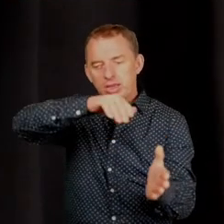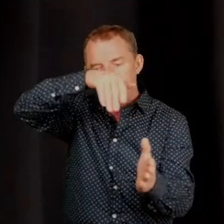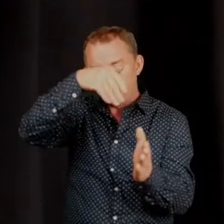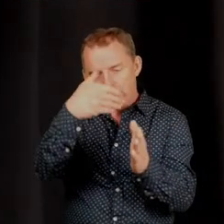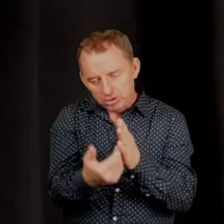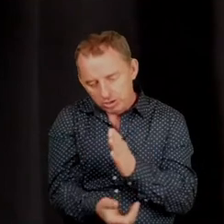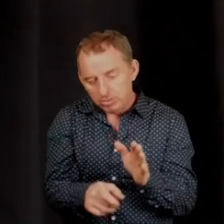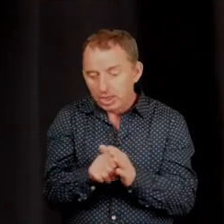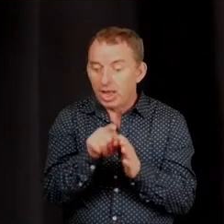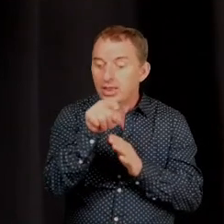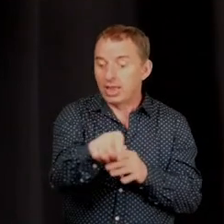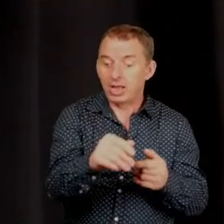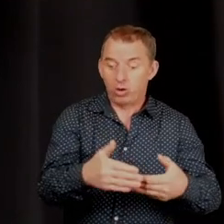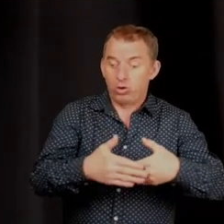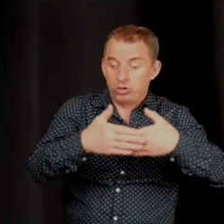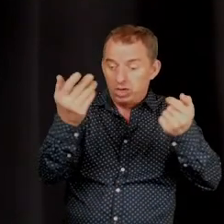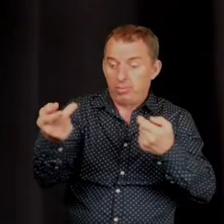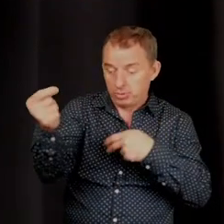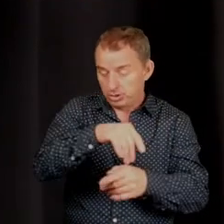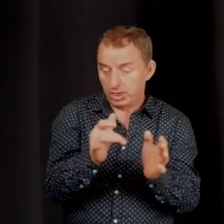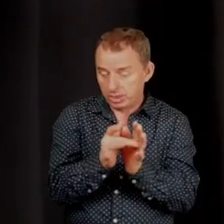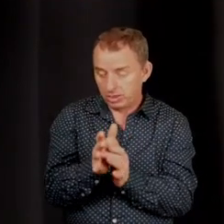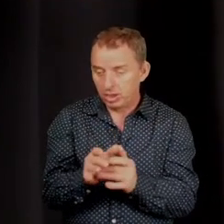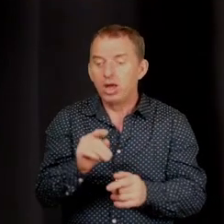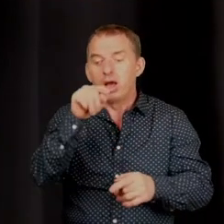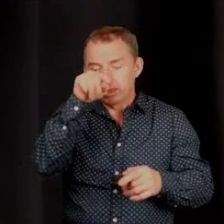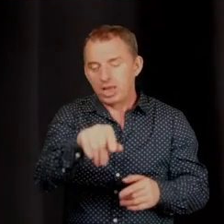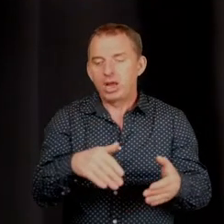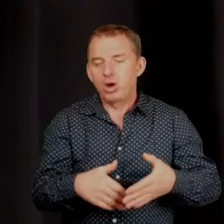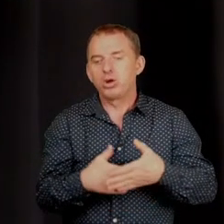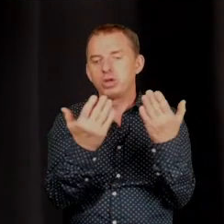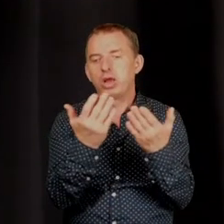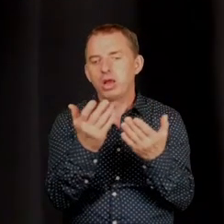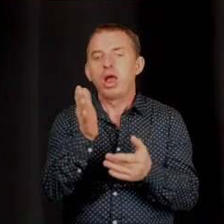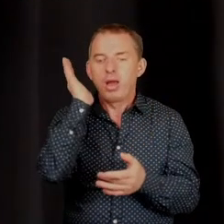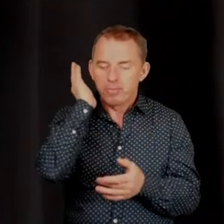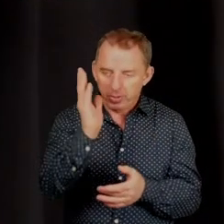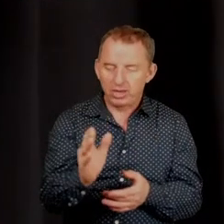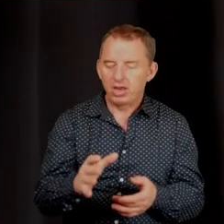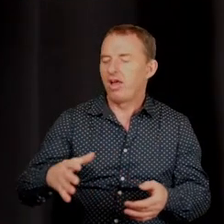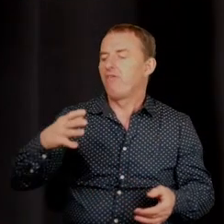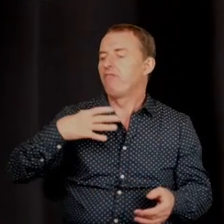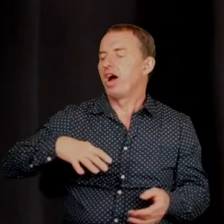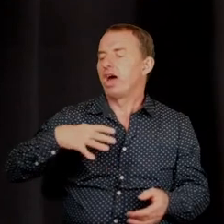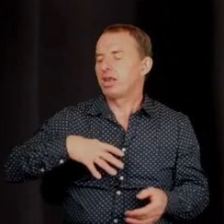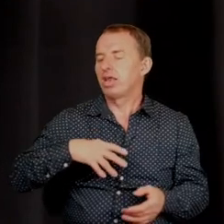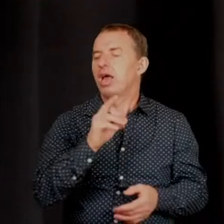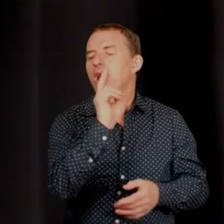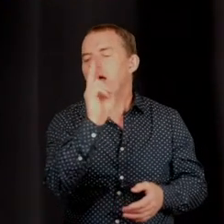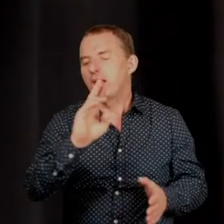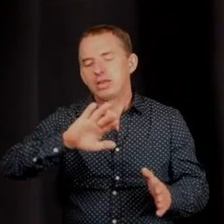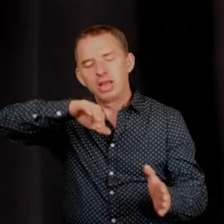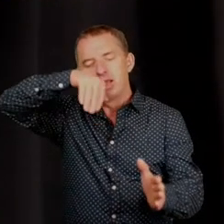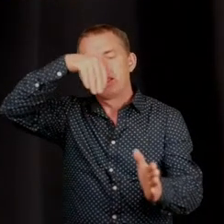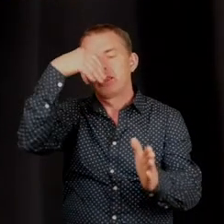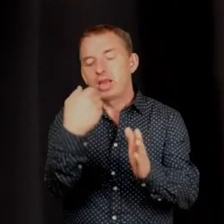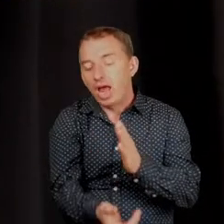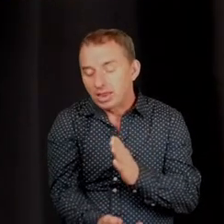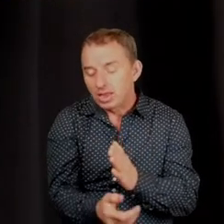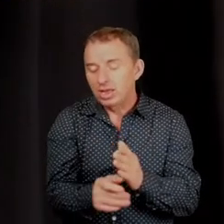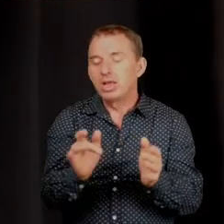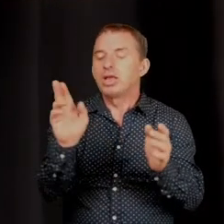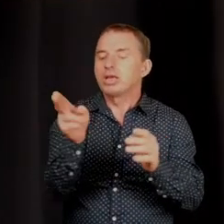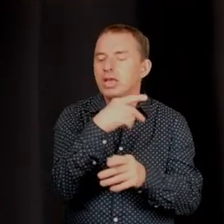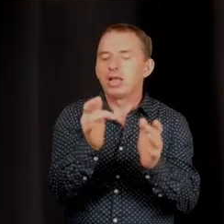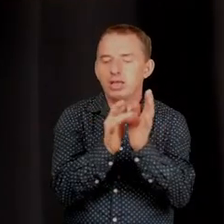tego dnia, will be worth it when Jesus comes. Tego dnia będzie warte każdej straty, kiedy On będzie przychodził. Do you want to go